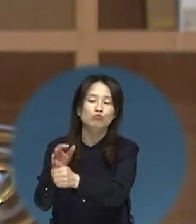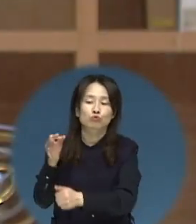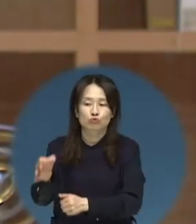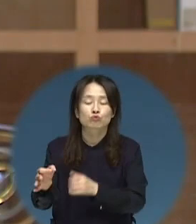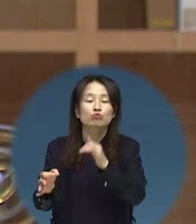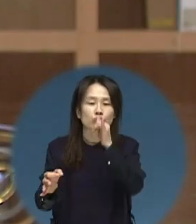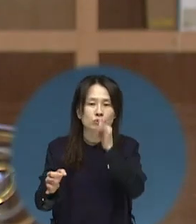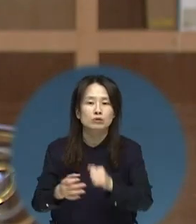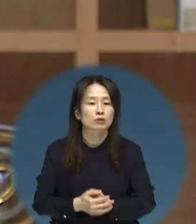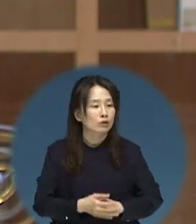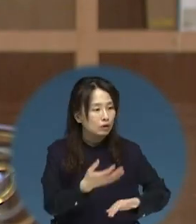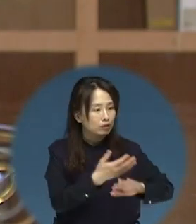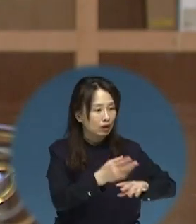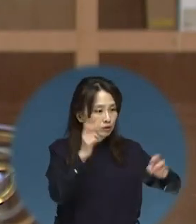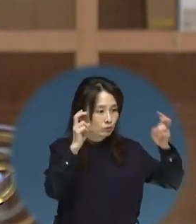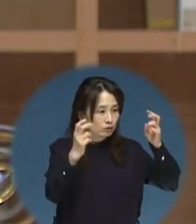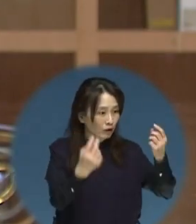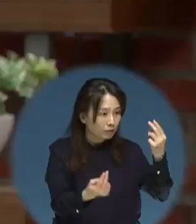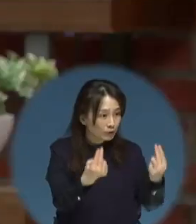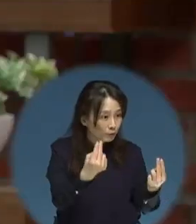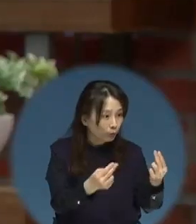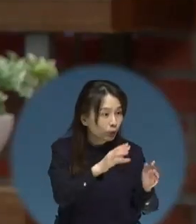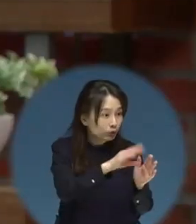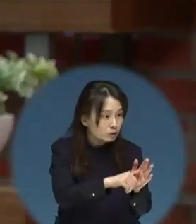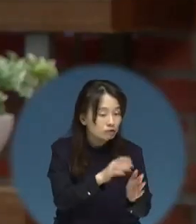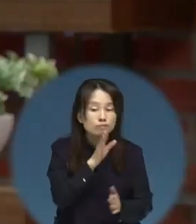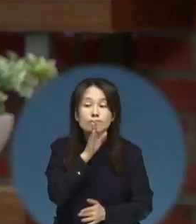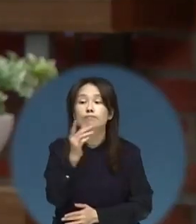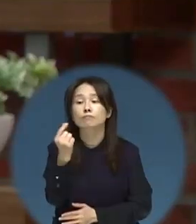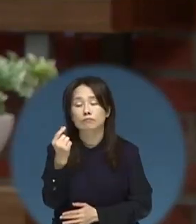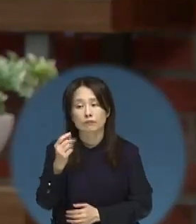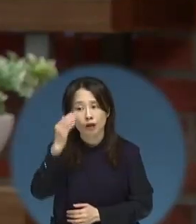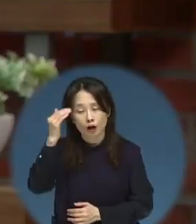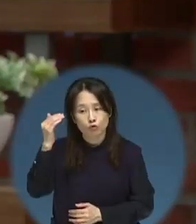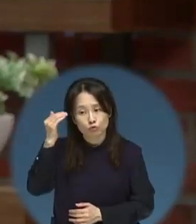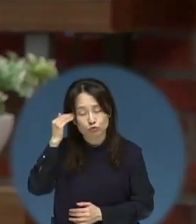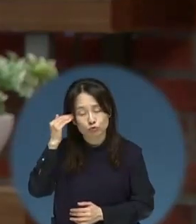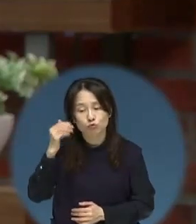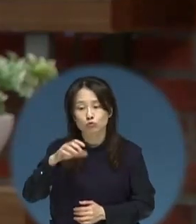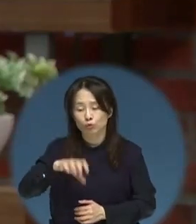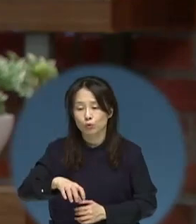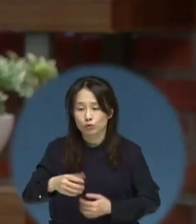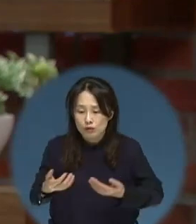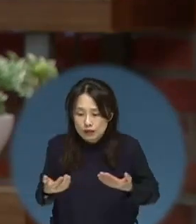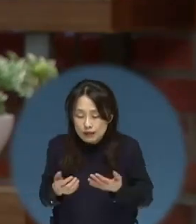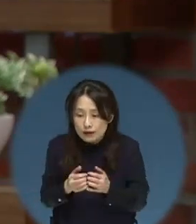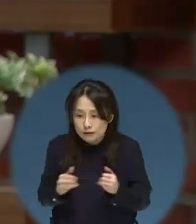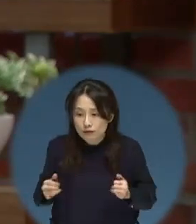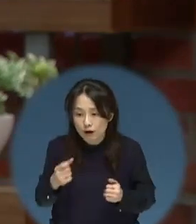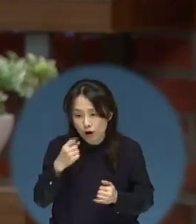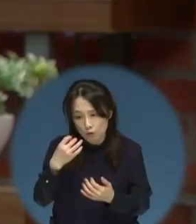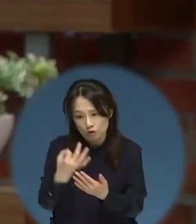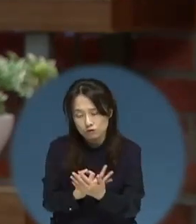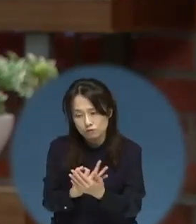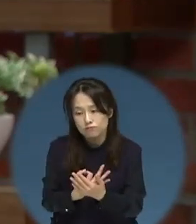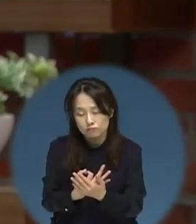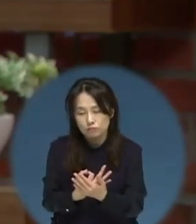다른 직장에 비해서? 네. 이제 그런데 한국은 저희도 적게 받는 건 아닌데 그런 면에서 아직 열심히 노력하고